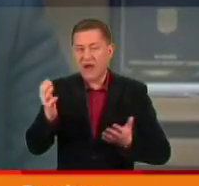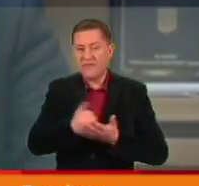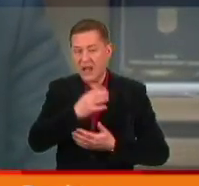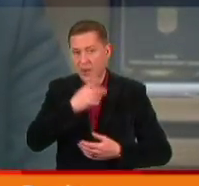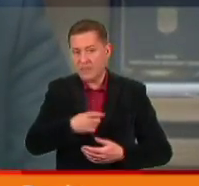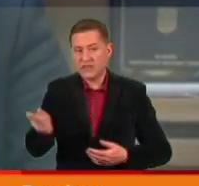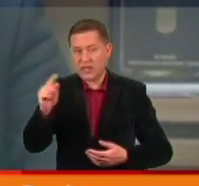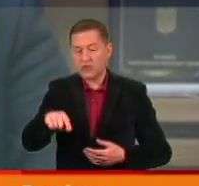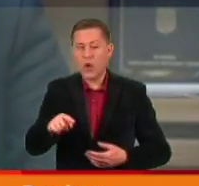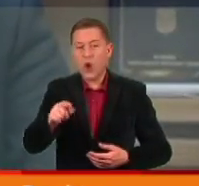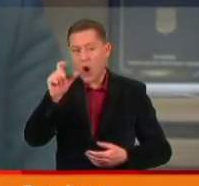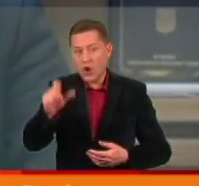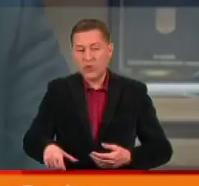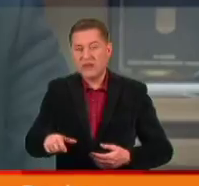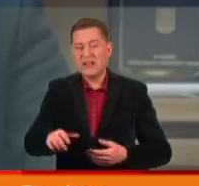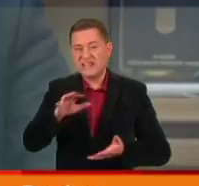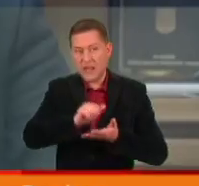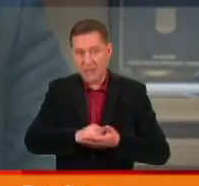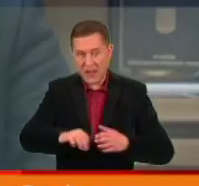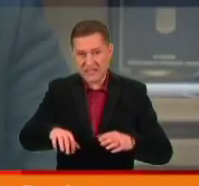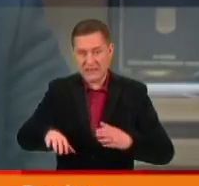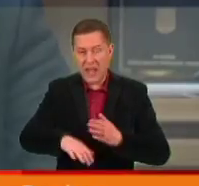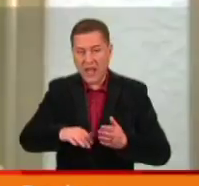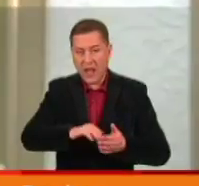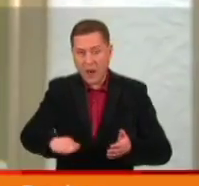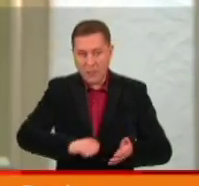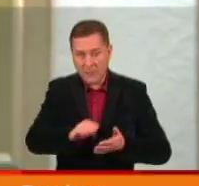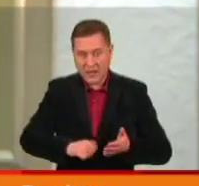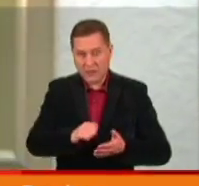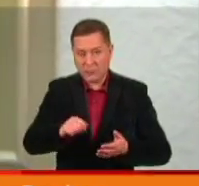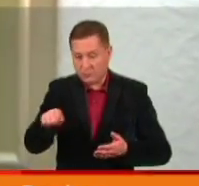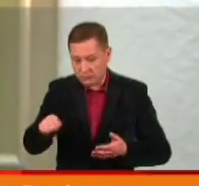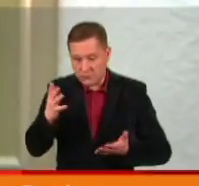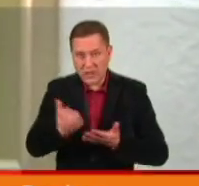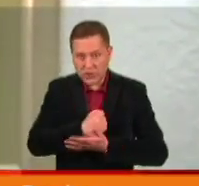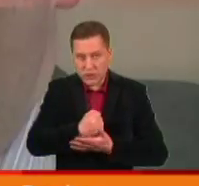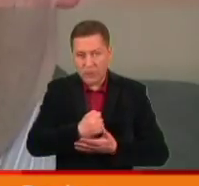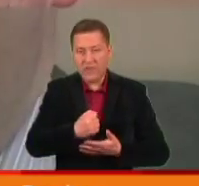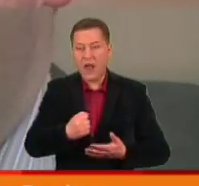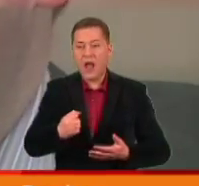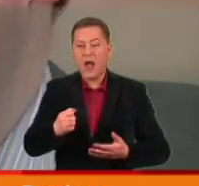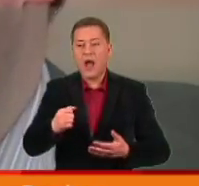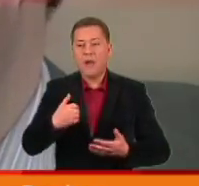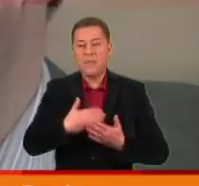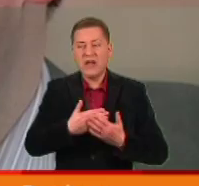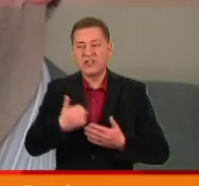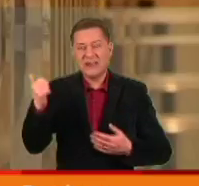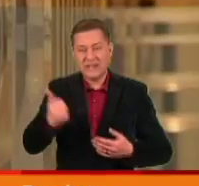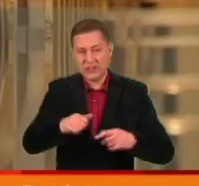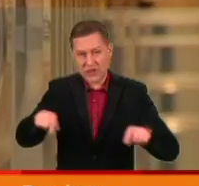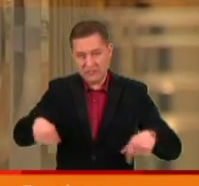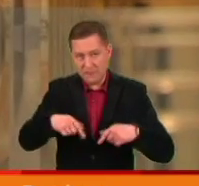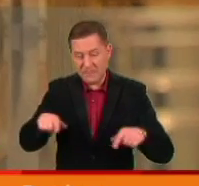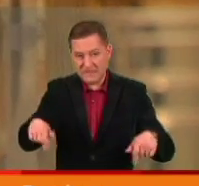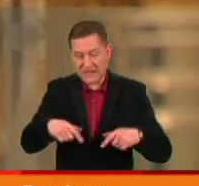людина, яка займається майкою акваріумів, неадекватно себе поводила. Що саме писали і навіщо? Майже тиждень від офіційних